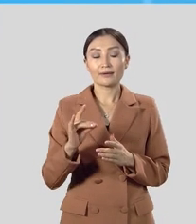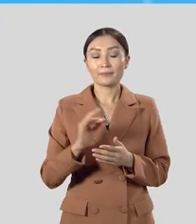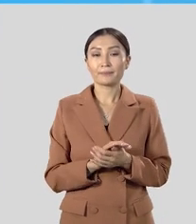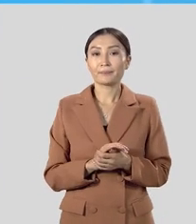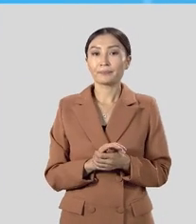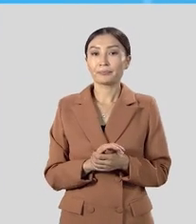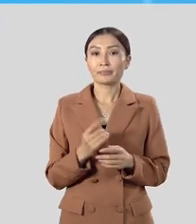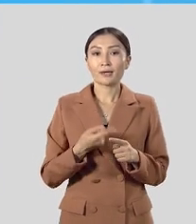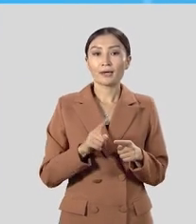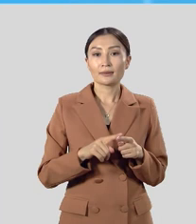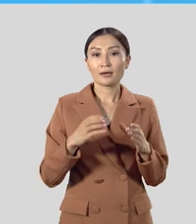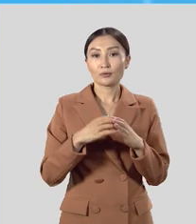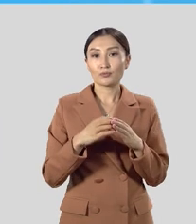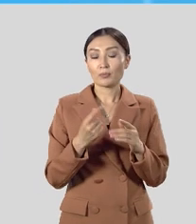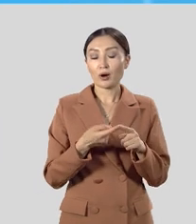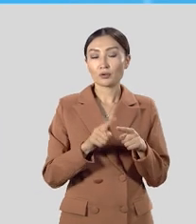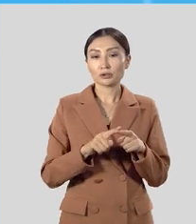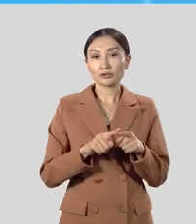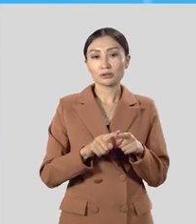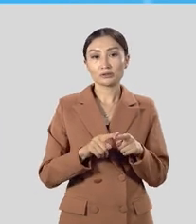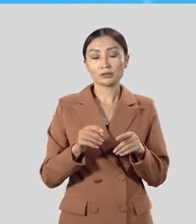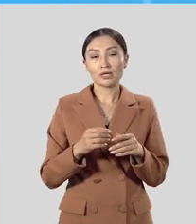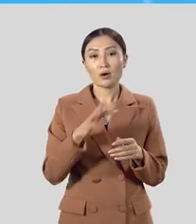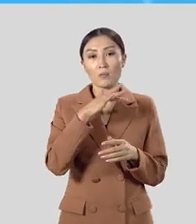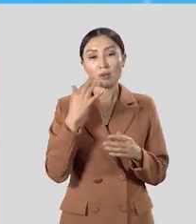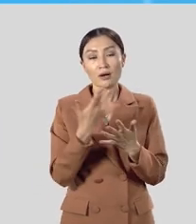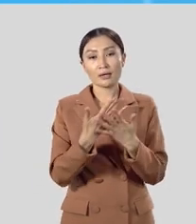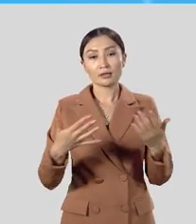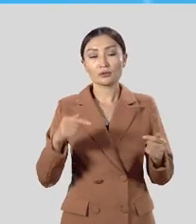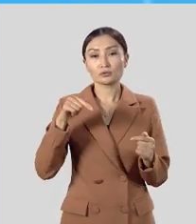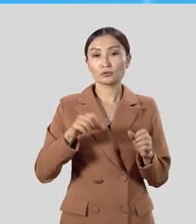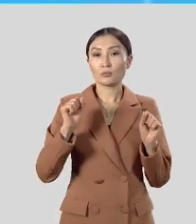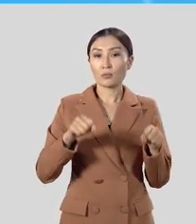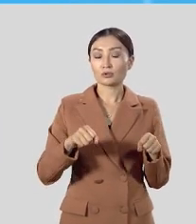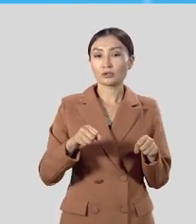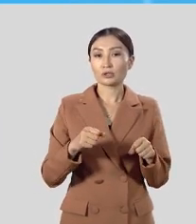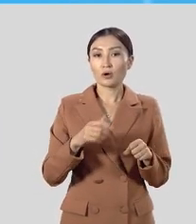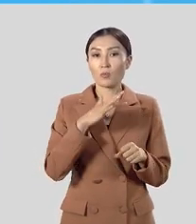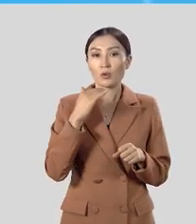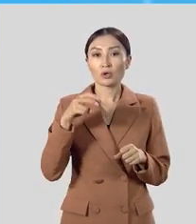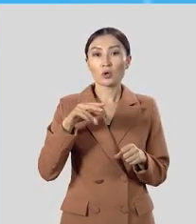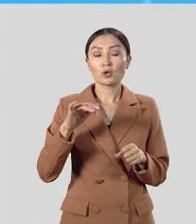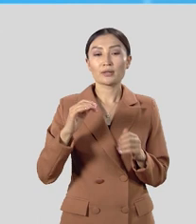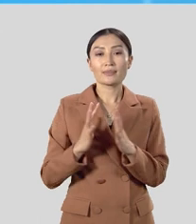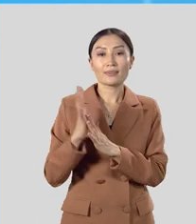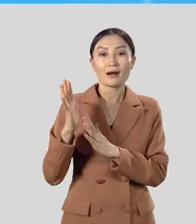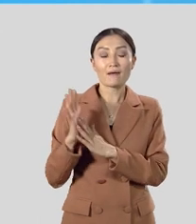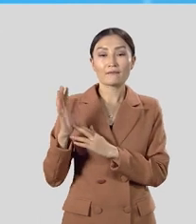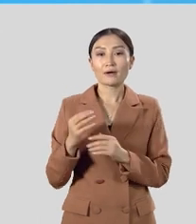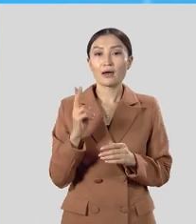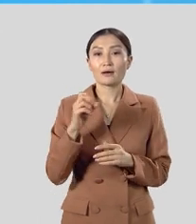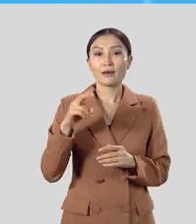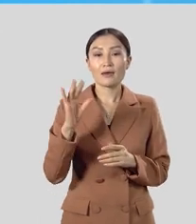ксерофитами. Эта группа очень обширна и многородна. Сюда можно отнести многие луговые травы, например,